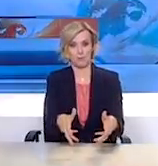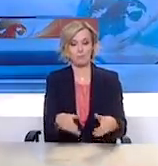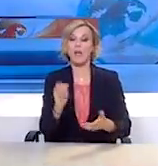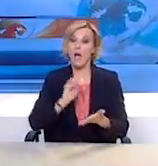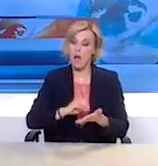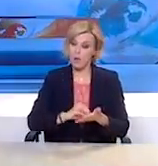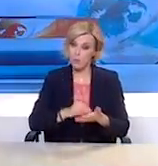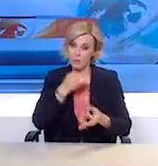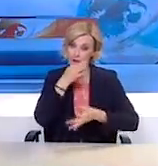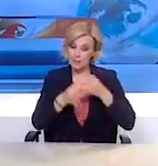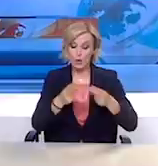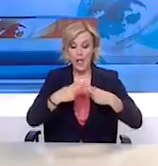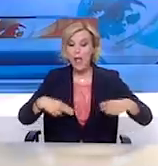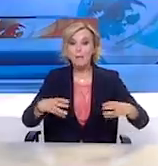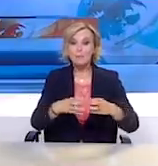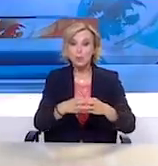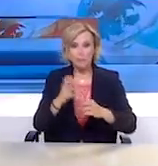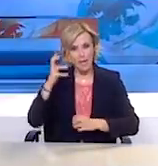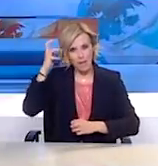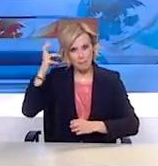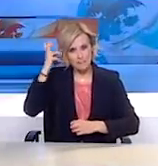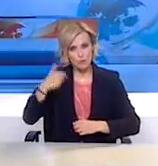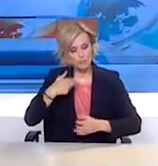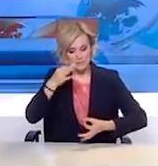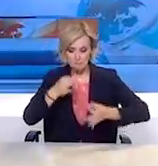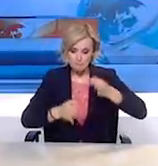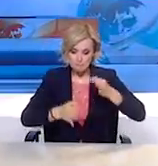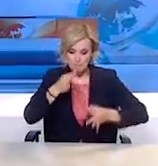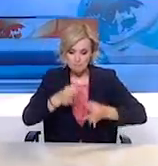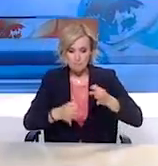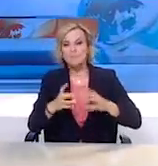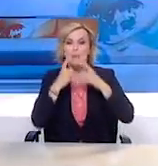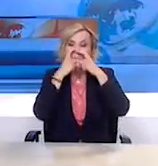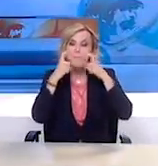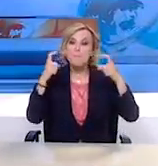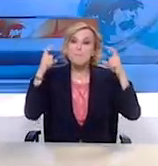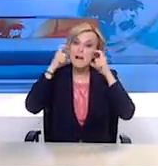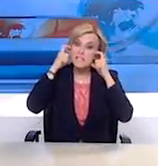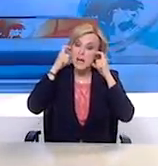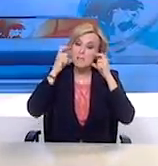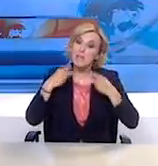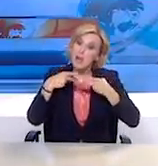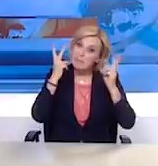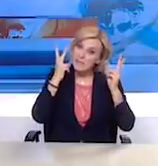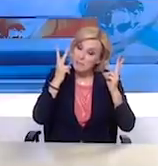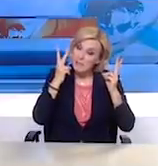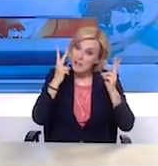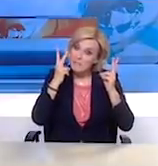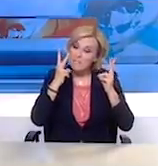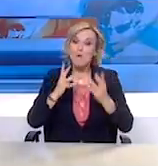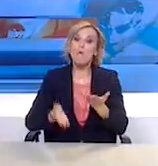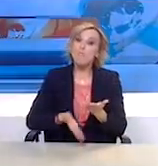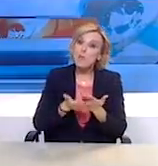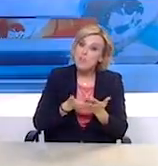Επίσης, η Επιτροπή συζήτησε το θέμα της χρήσης μάσκας από το γενικό κοινό, όπως σας είχα πει